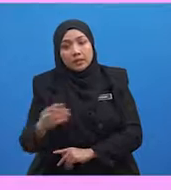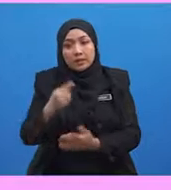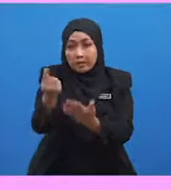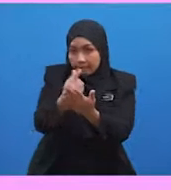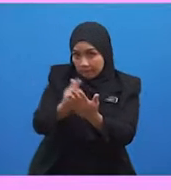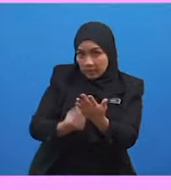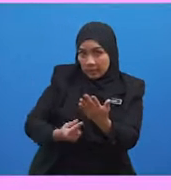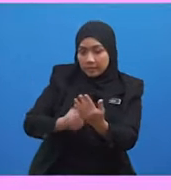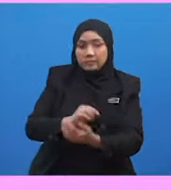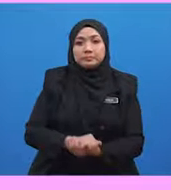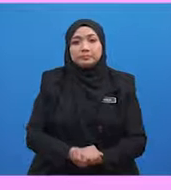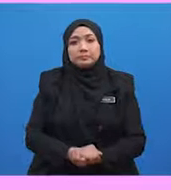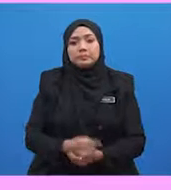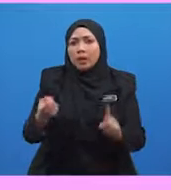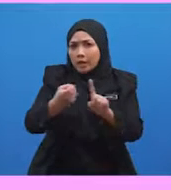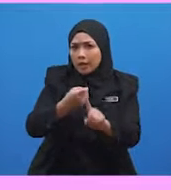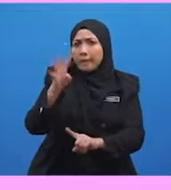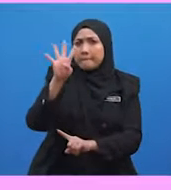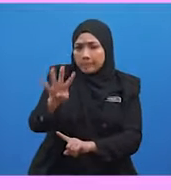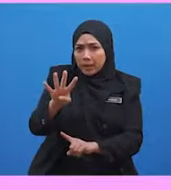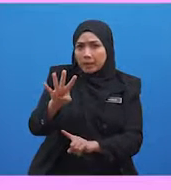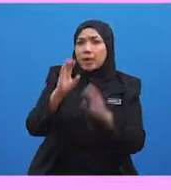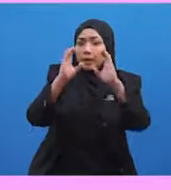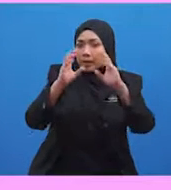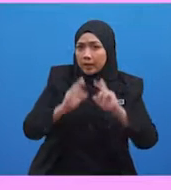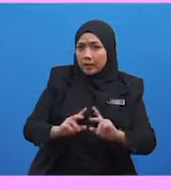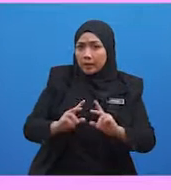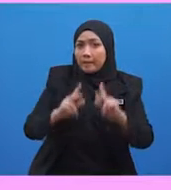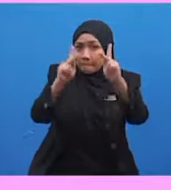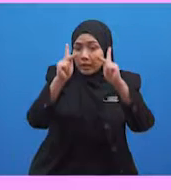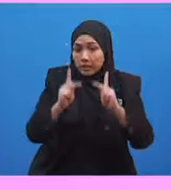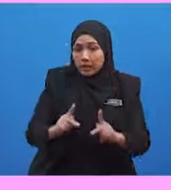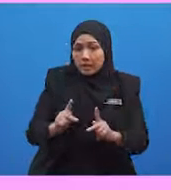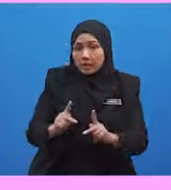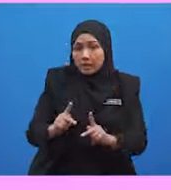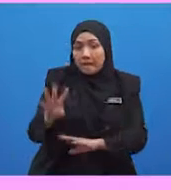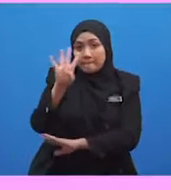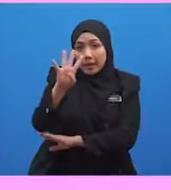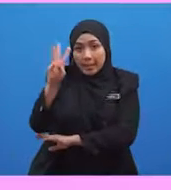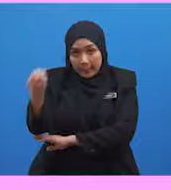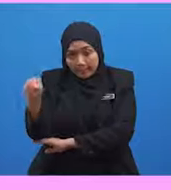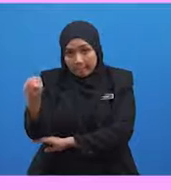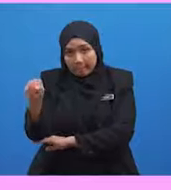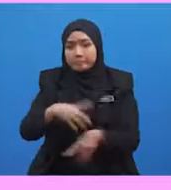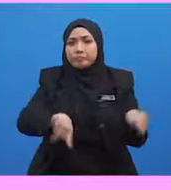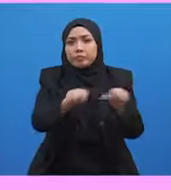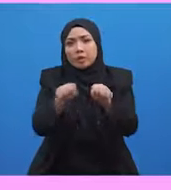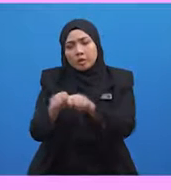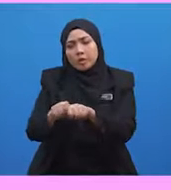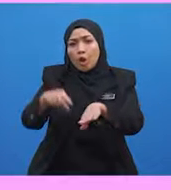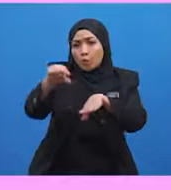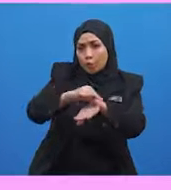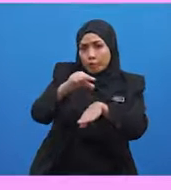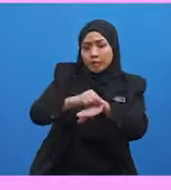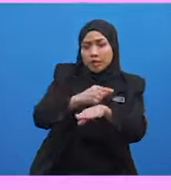Daripada 4 sebab utama ini, dalam perbincangan percambahan pemikiran seperti menggunakan